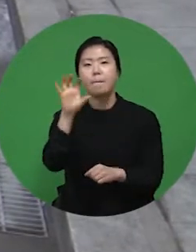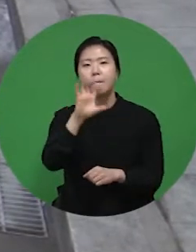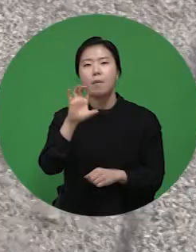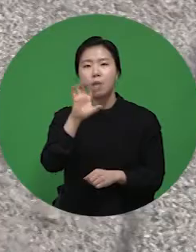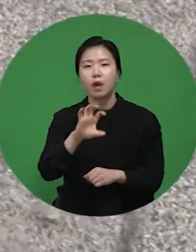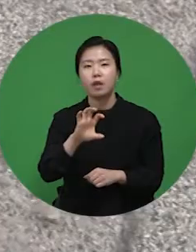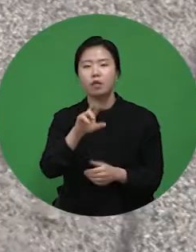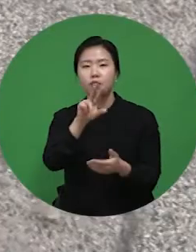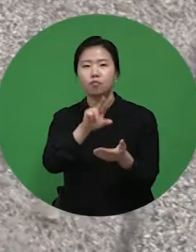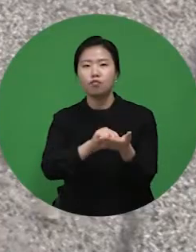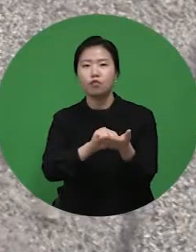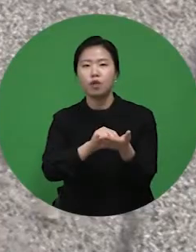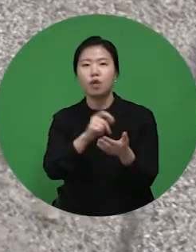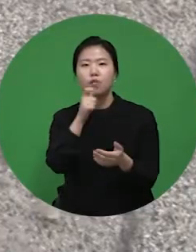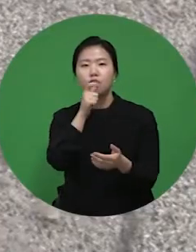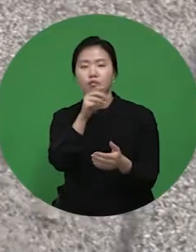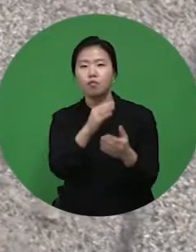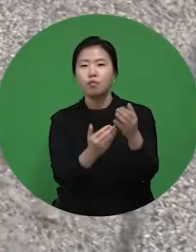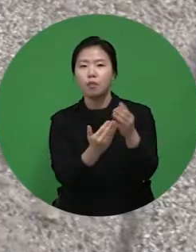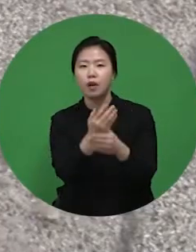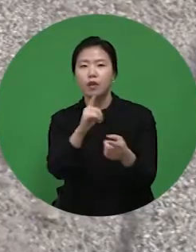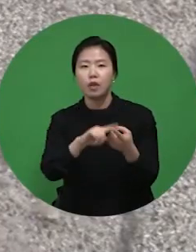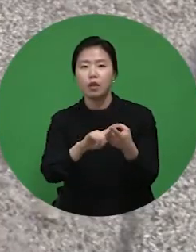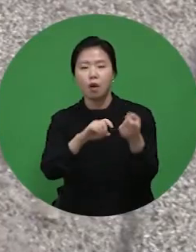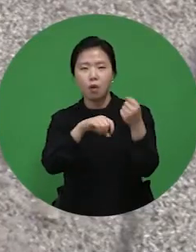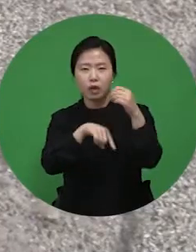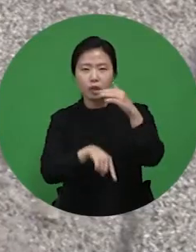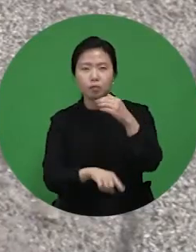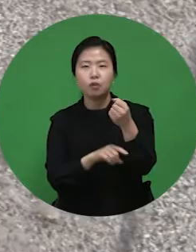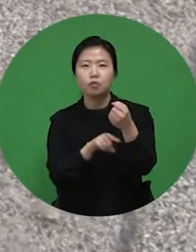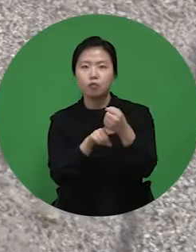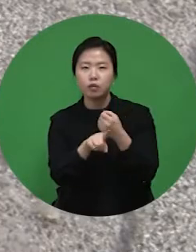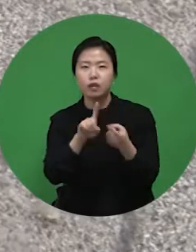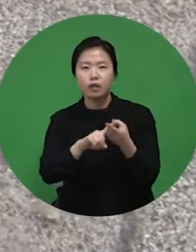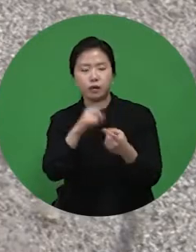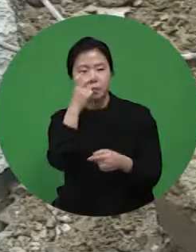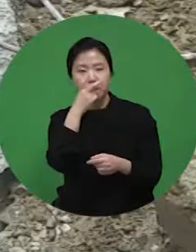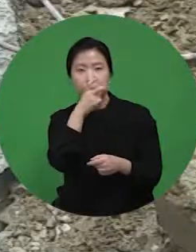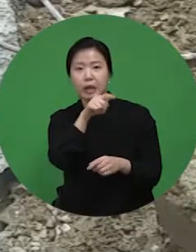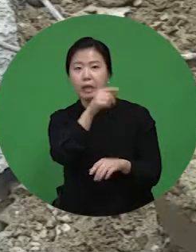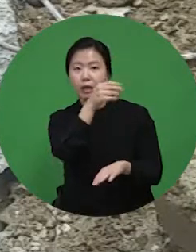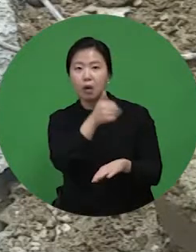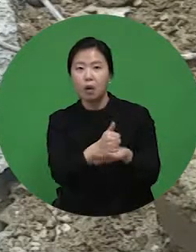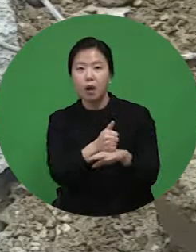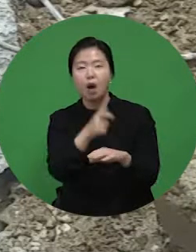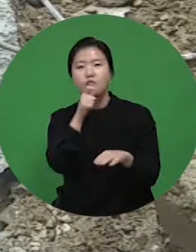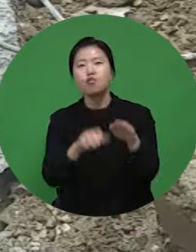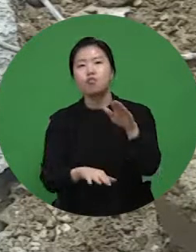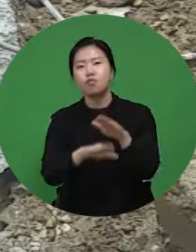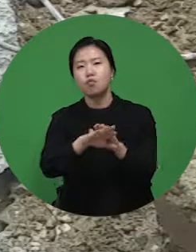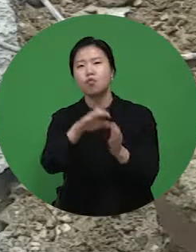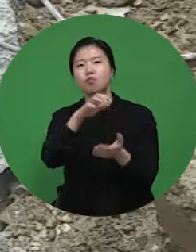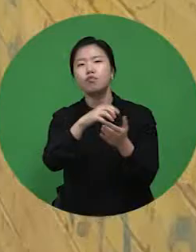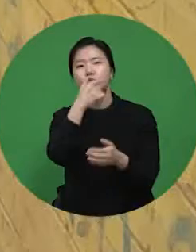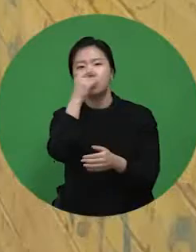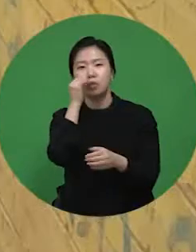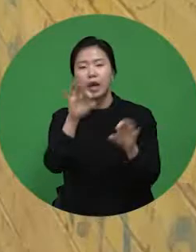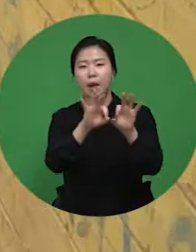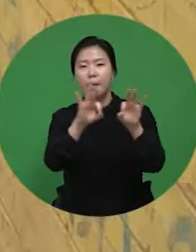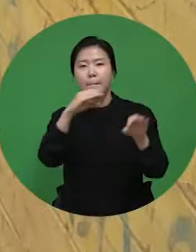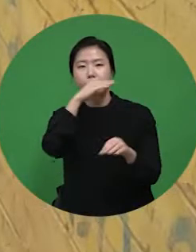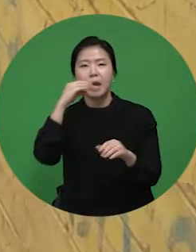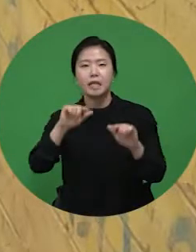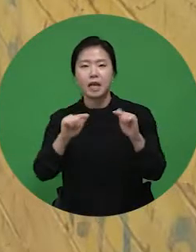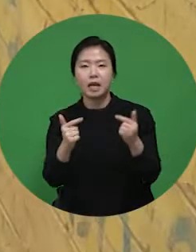문제를 항구적으로 해결하기 위해 근본적인 원인 파악에 나섰는데요. 그 결과 배수 처리 용량 부족과